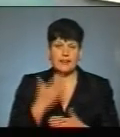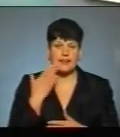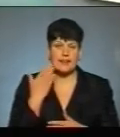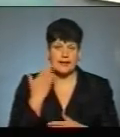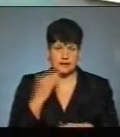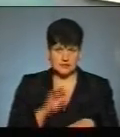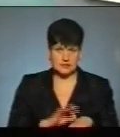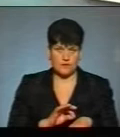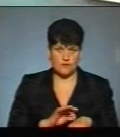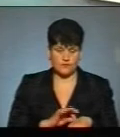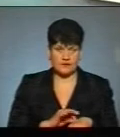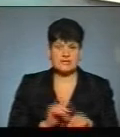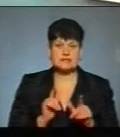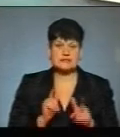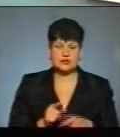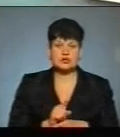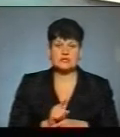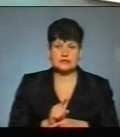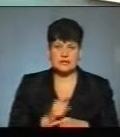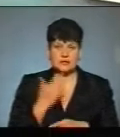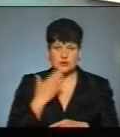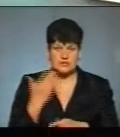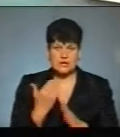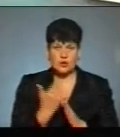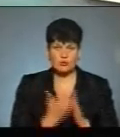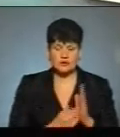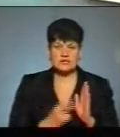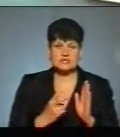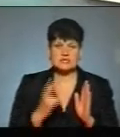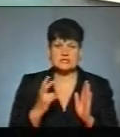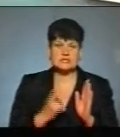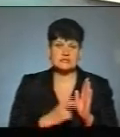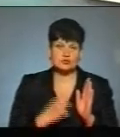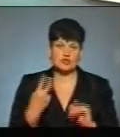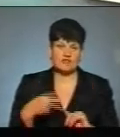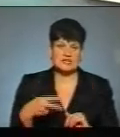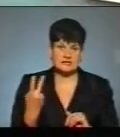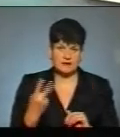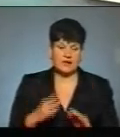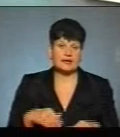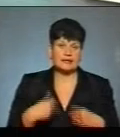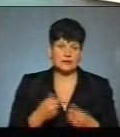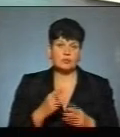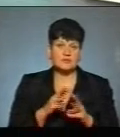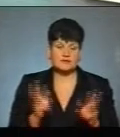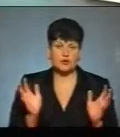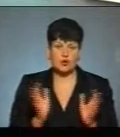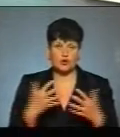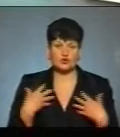перебіг захворювання, згідно стандартів останнього протоколу номер 722, який видало Міністерство охорони здоров'я,